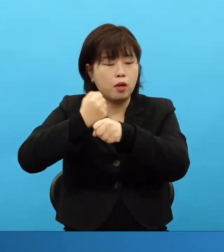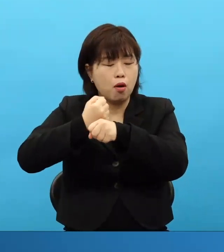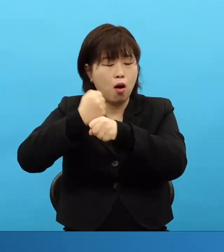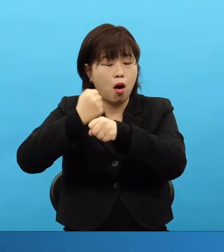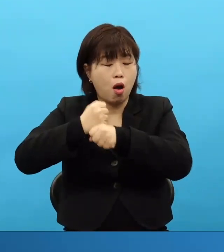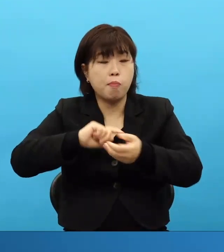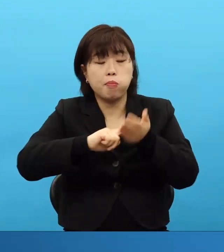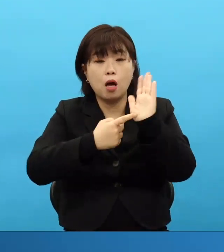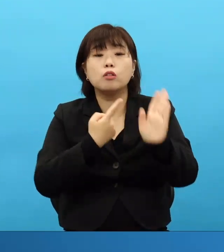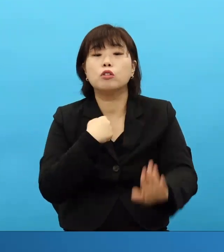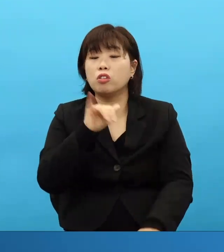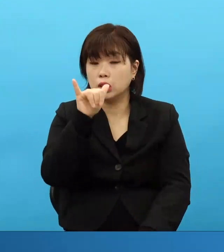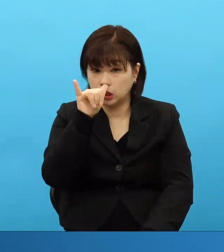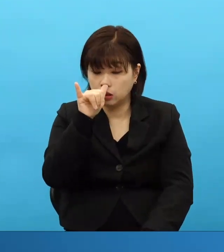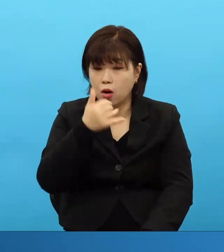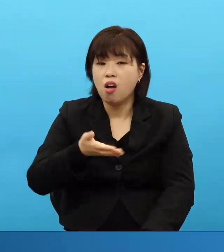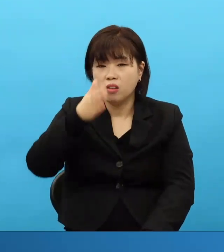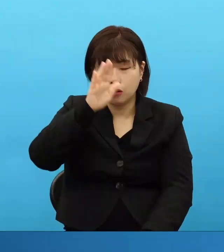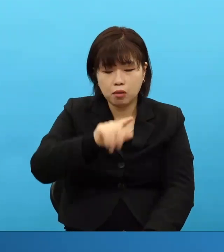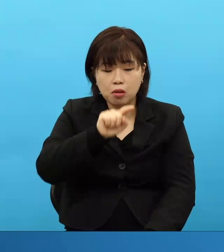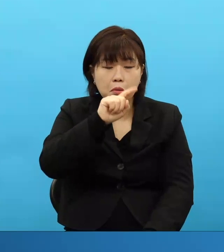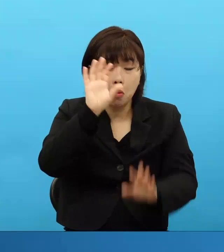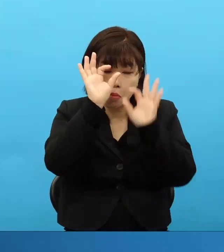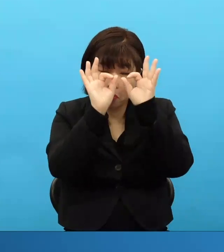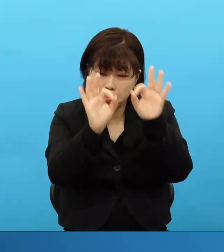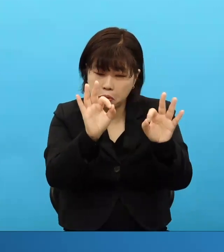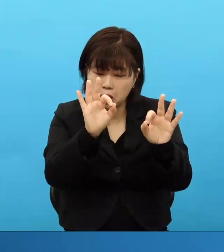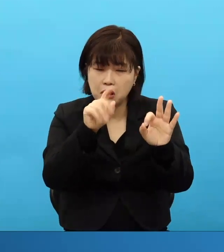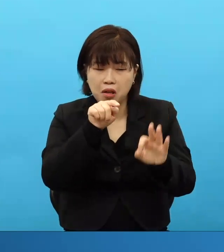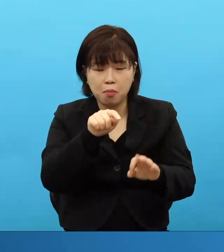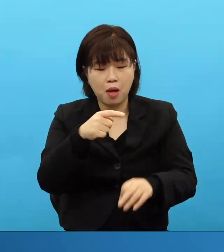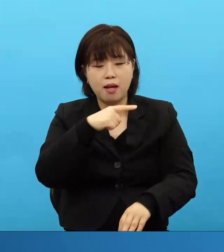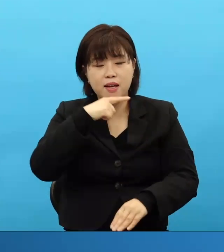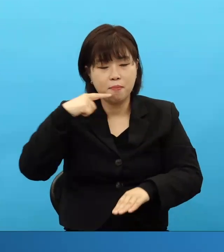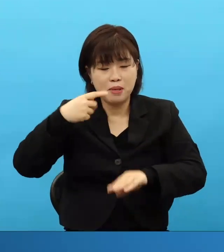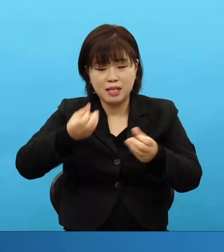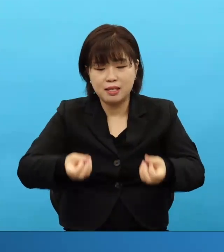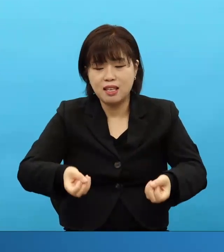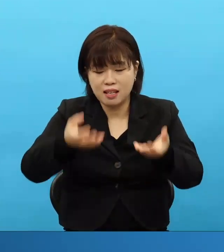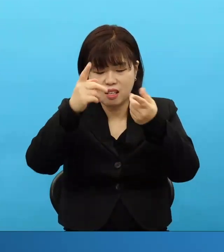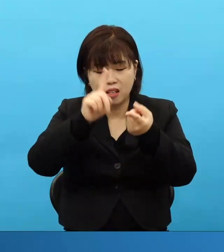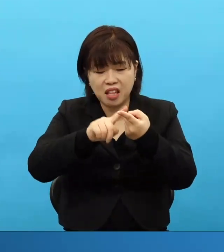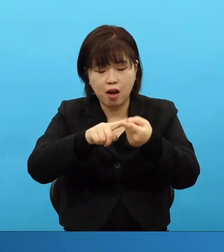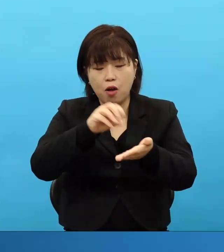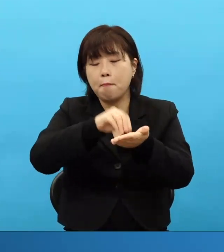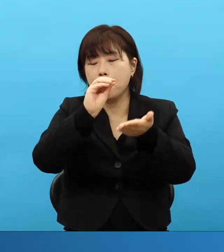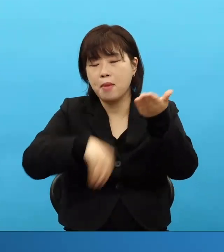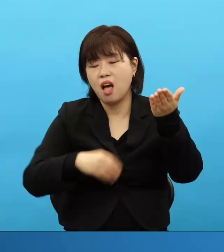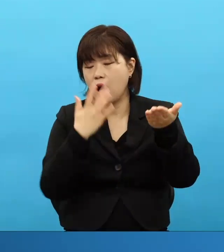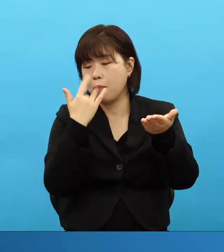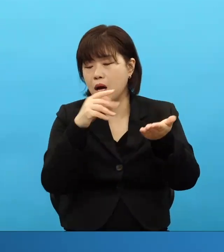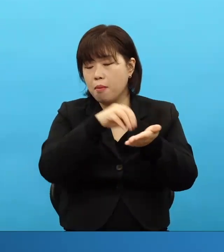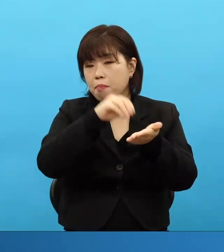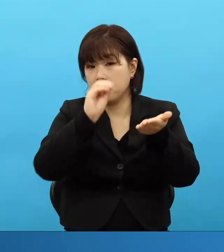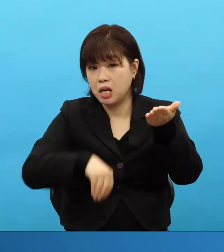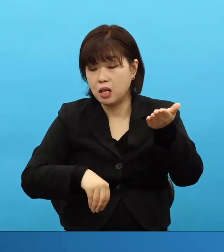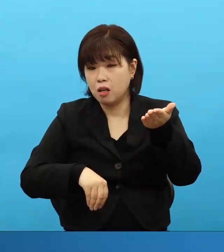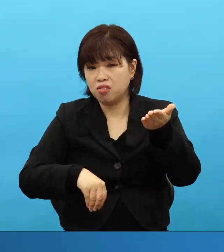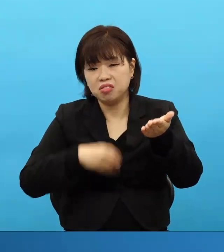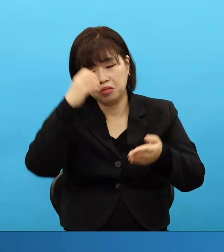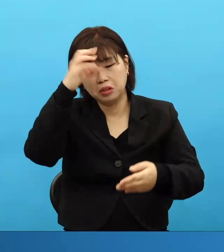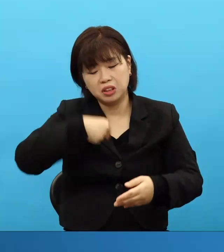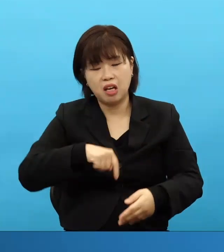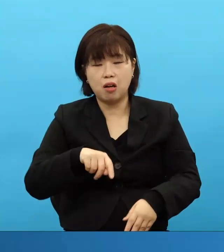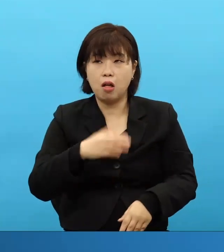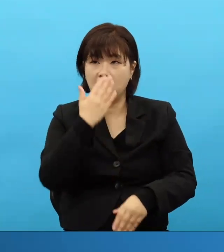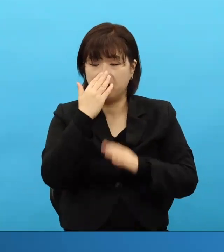the important things. 근데 주로 뭐였냐? 아, 억압됐다가 나왔다. 막 이거예요. Mainly, they're focusing how they were oppressed and were set free. 좋죠. That's a good thing. 영화